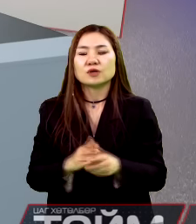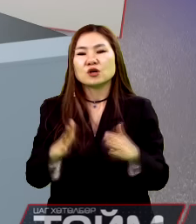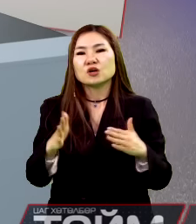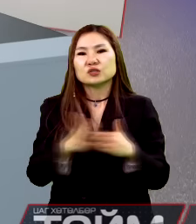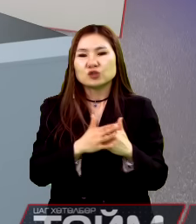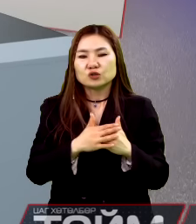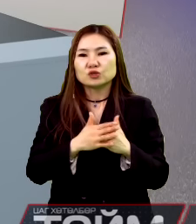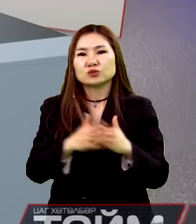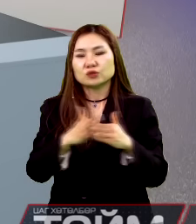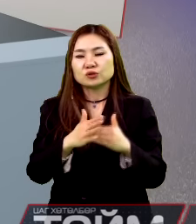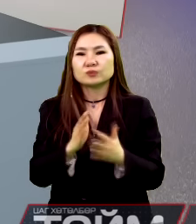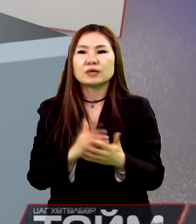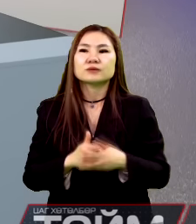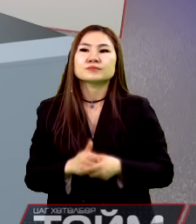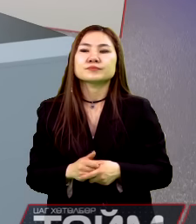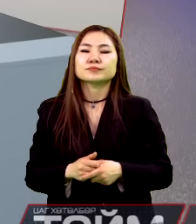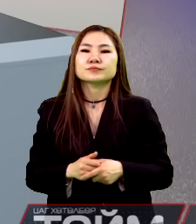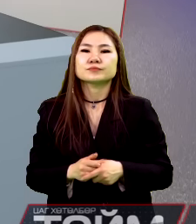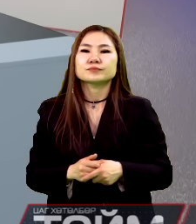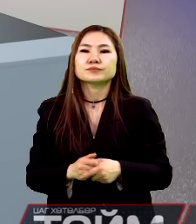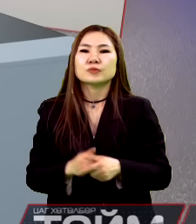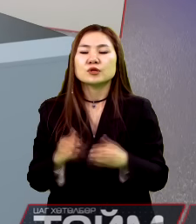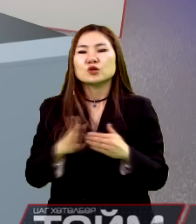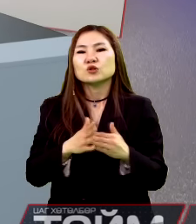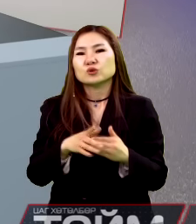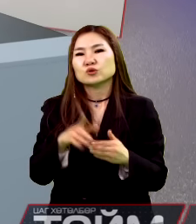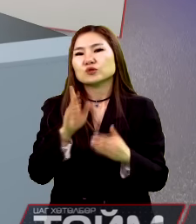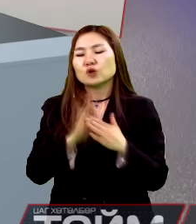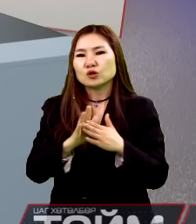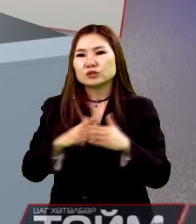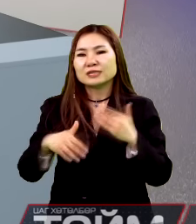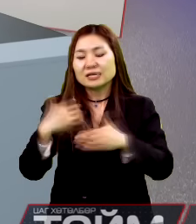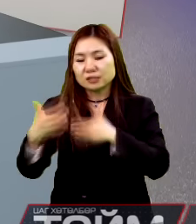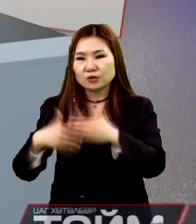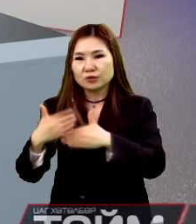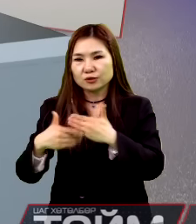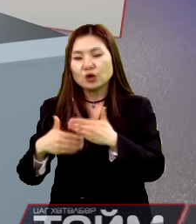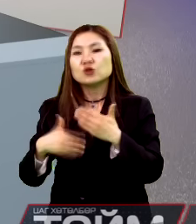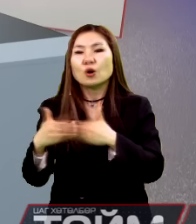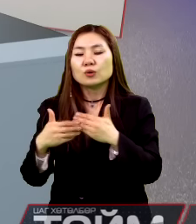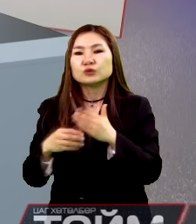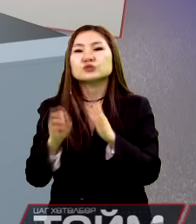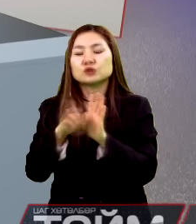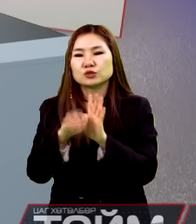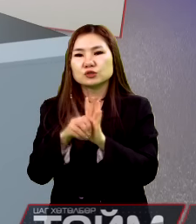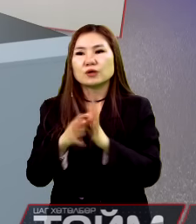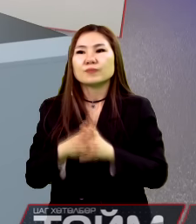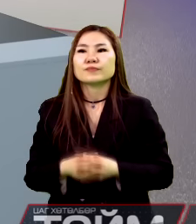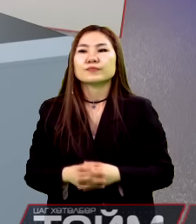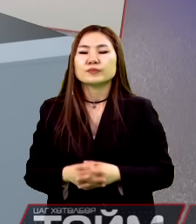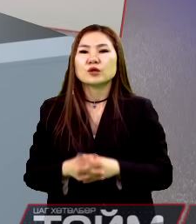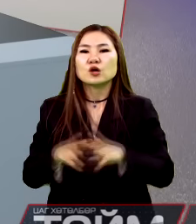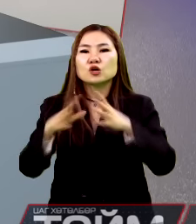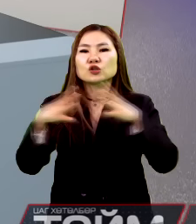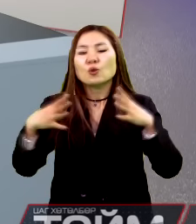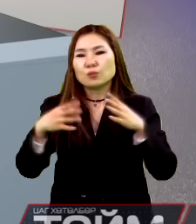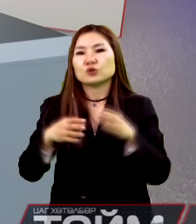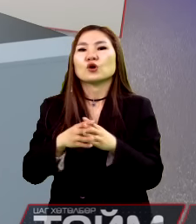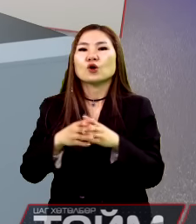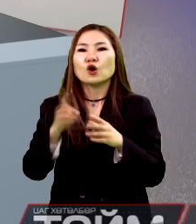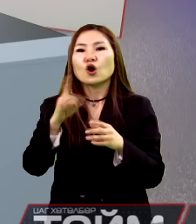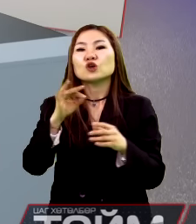за манай цаг төлөв өнөөдрийн тоймын хувьд бол битэрийн хувьд бол буруу гэж үзэж байна. Энэ үйл ажиллагаа бол цаашдаа явах ёстой байх. Энэ бол том хотод